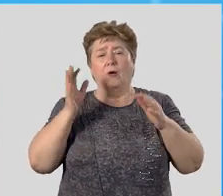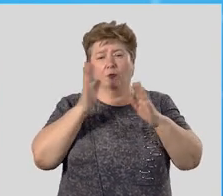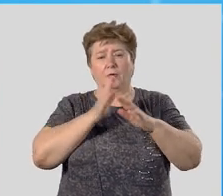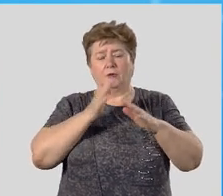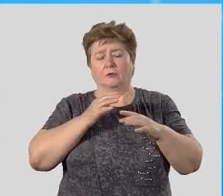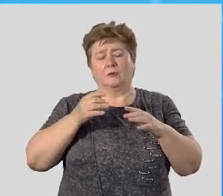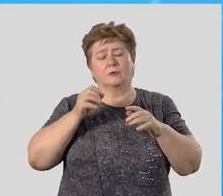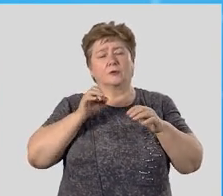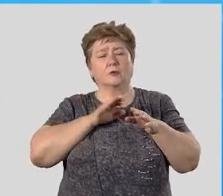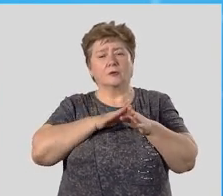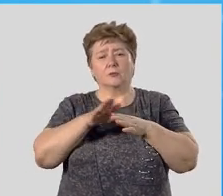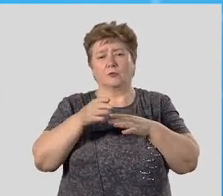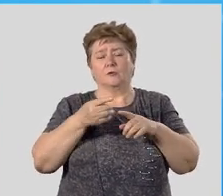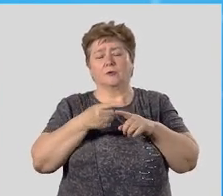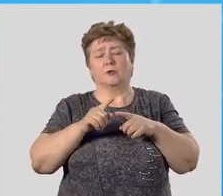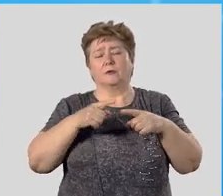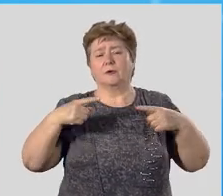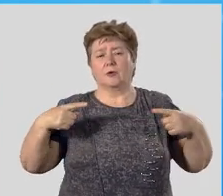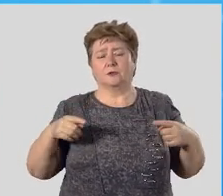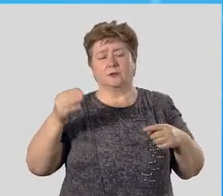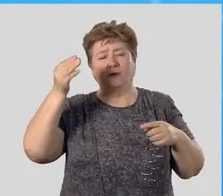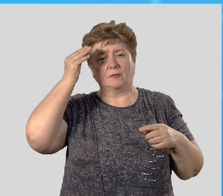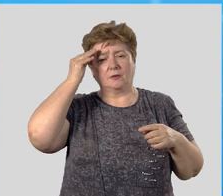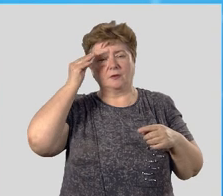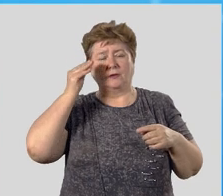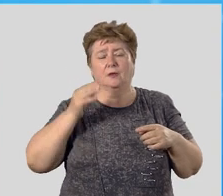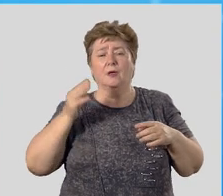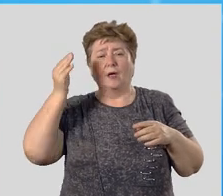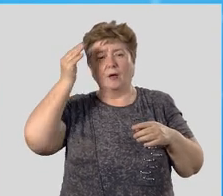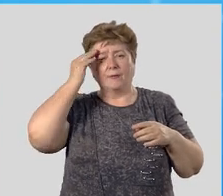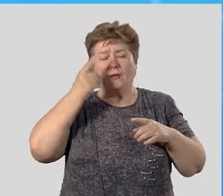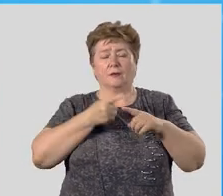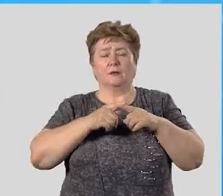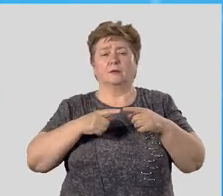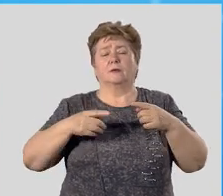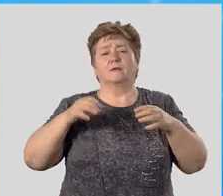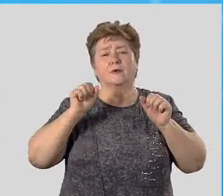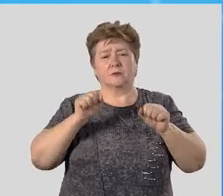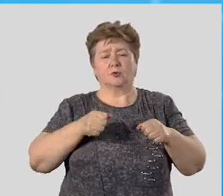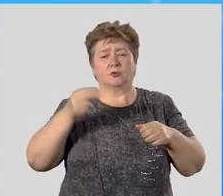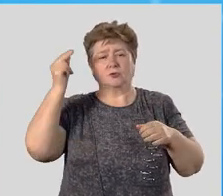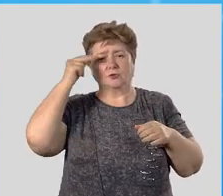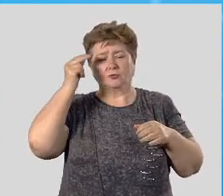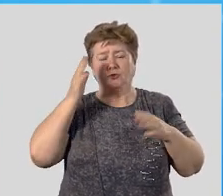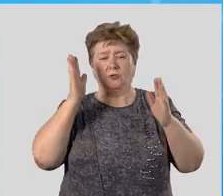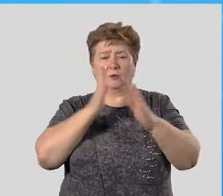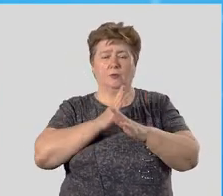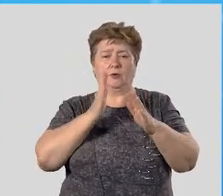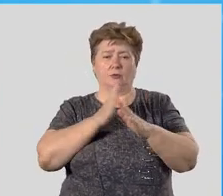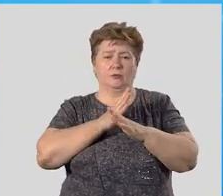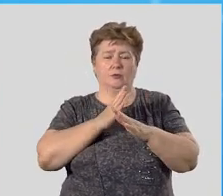и использовал для этого разные методы. Метод – это способ изучения